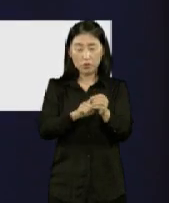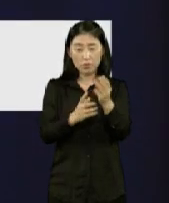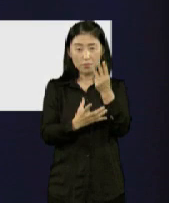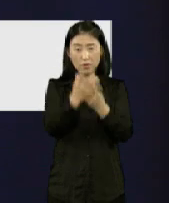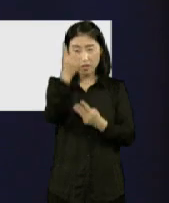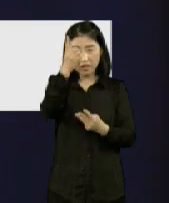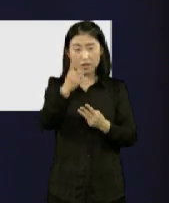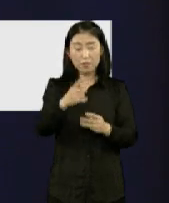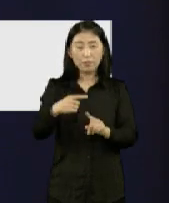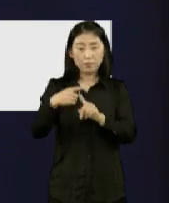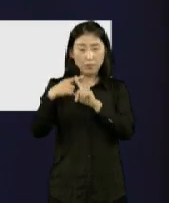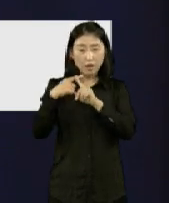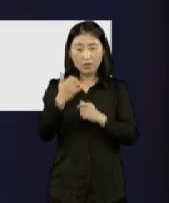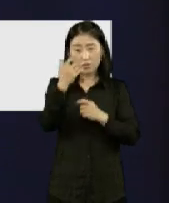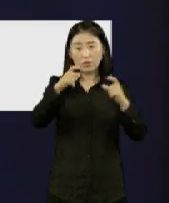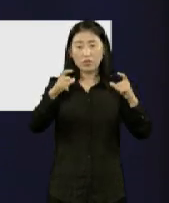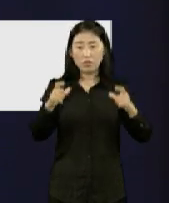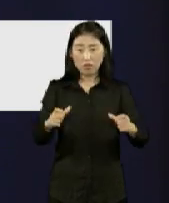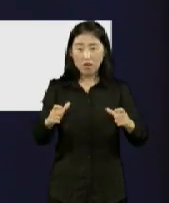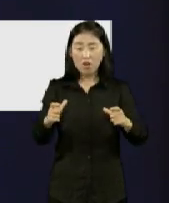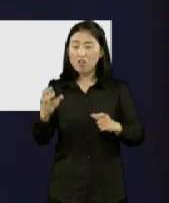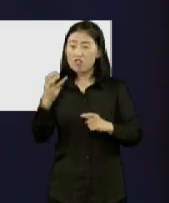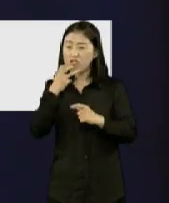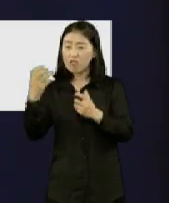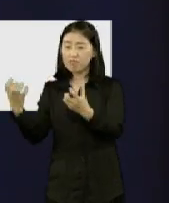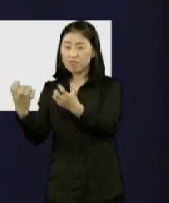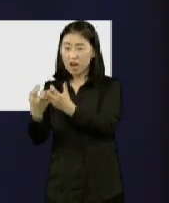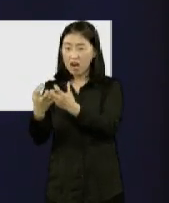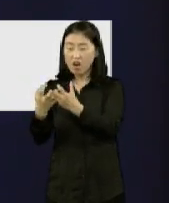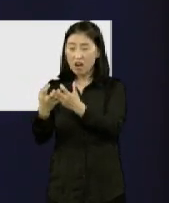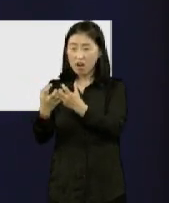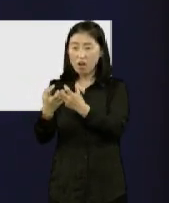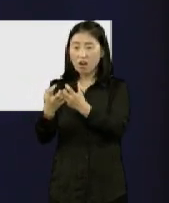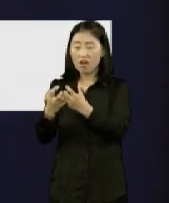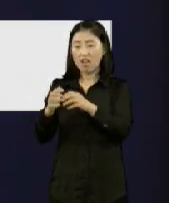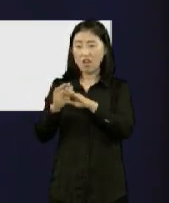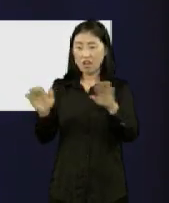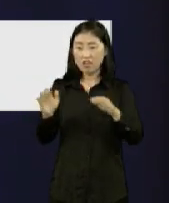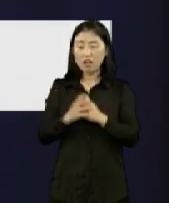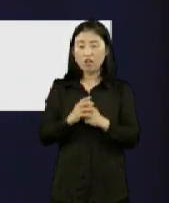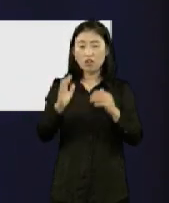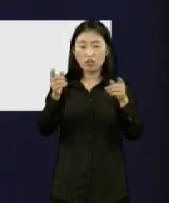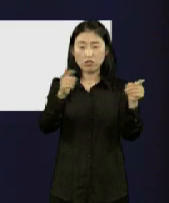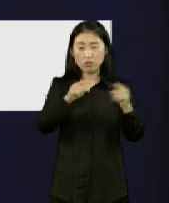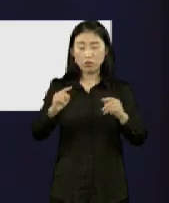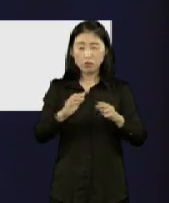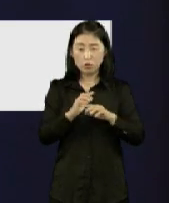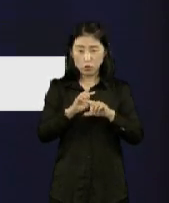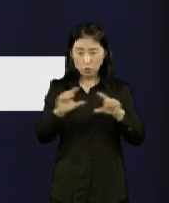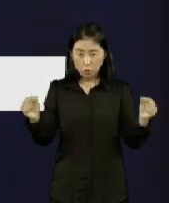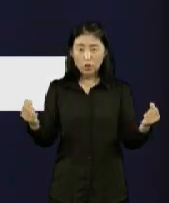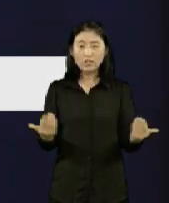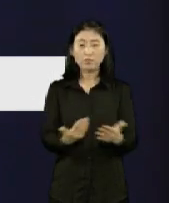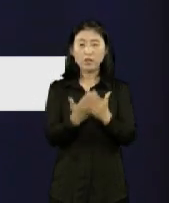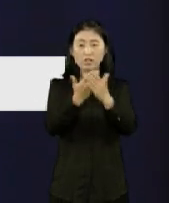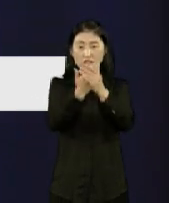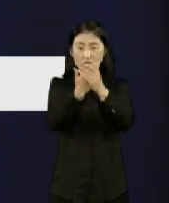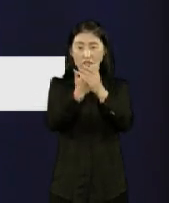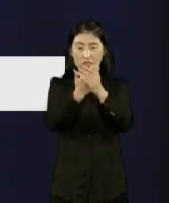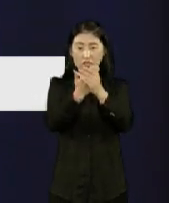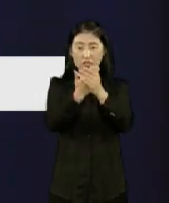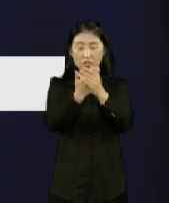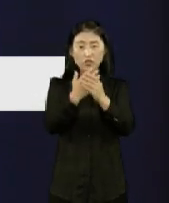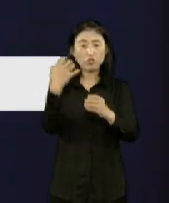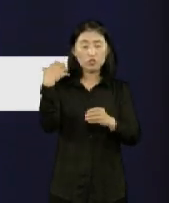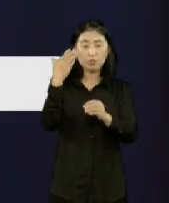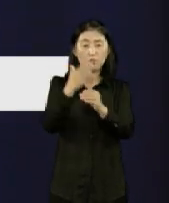될 것이며 충청권이 수도권 과밀 해소와 국가 균형 발전 중추